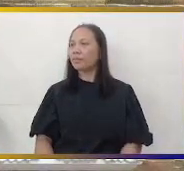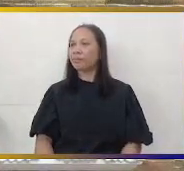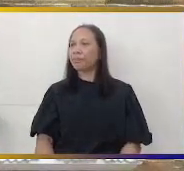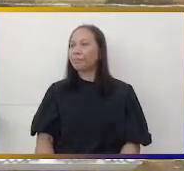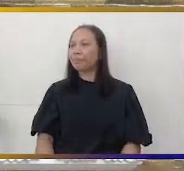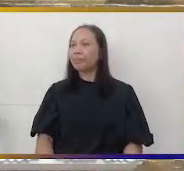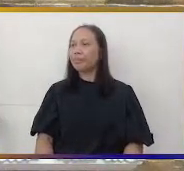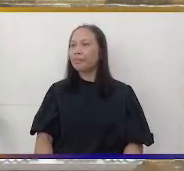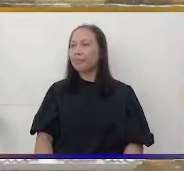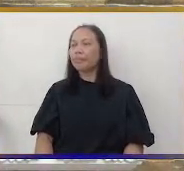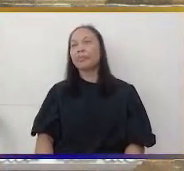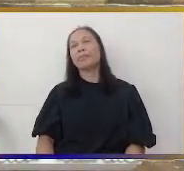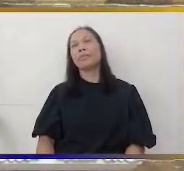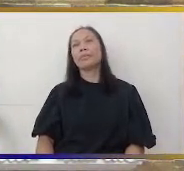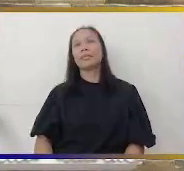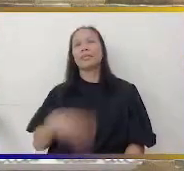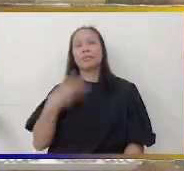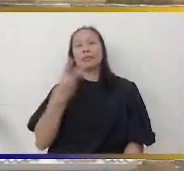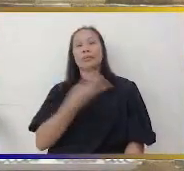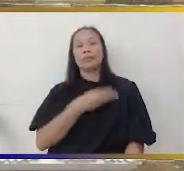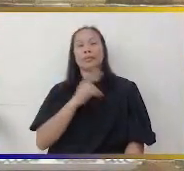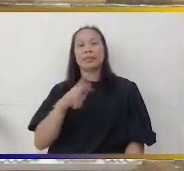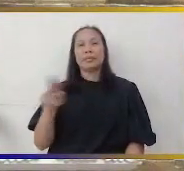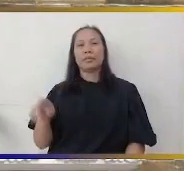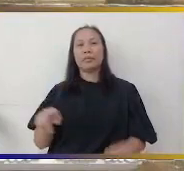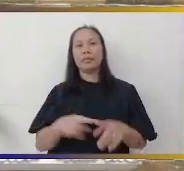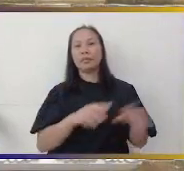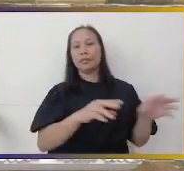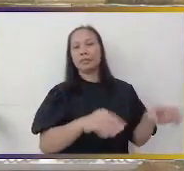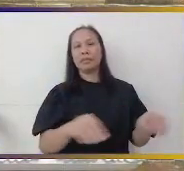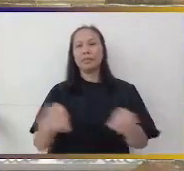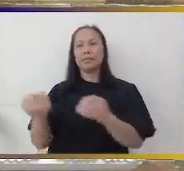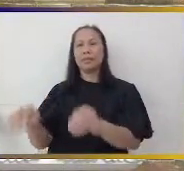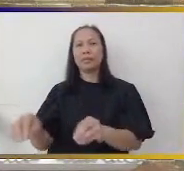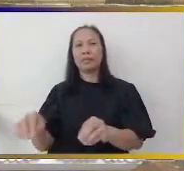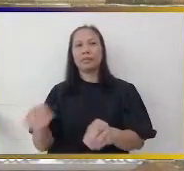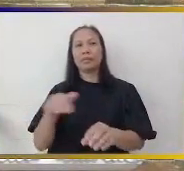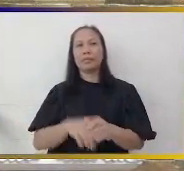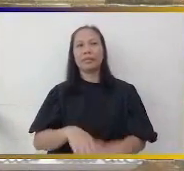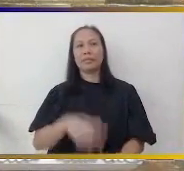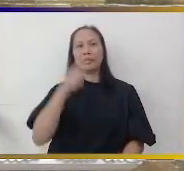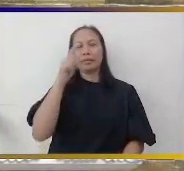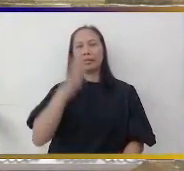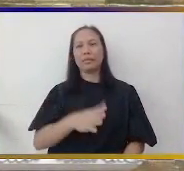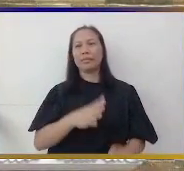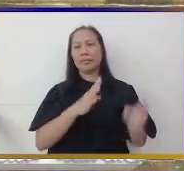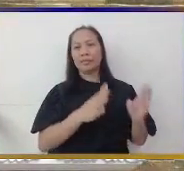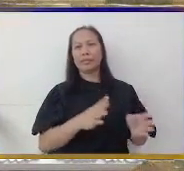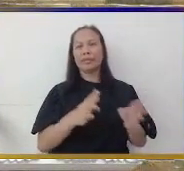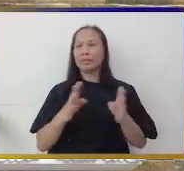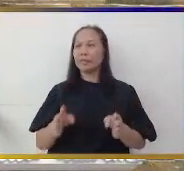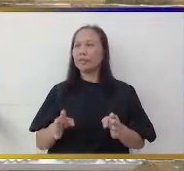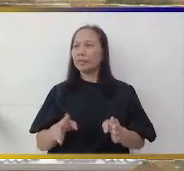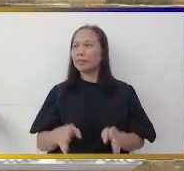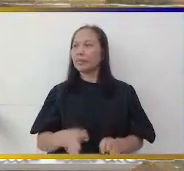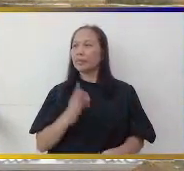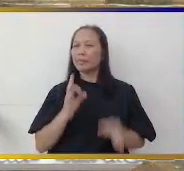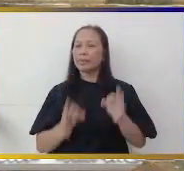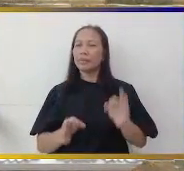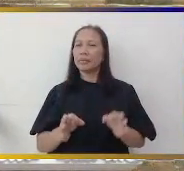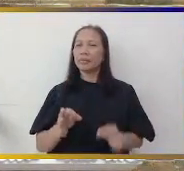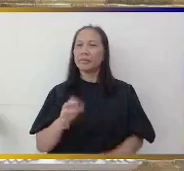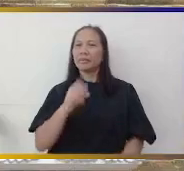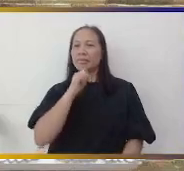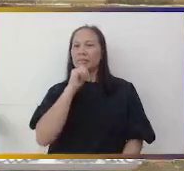it in God's plan money has no value at all Amen inuulit ko kaya